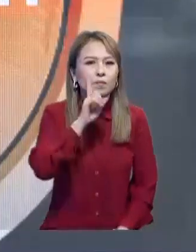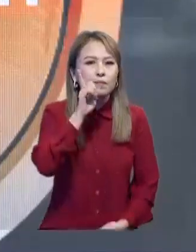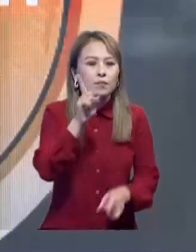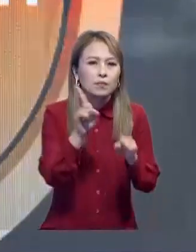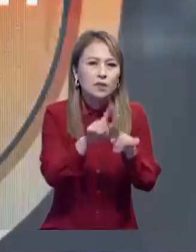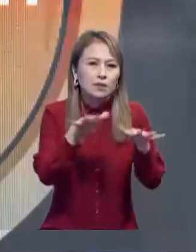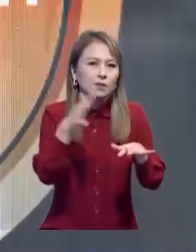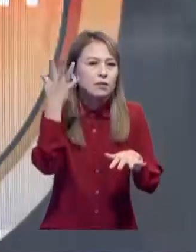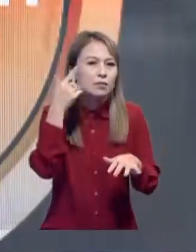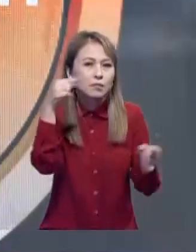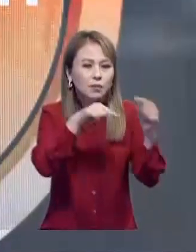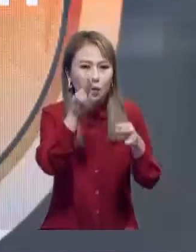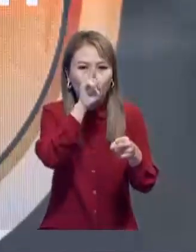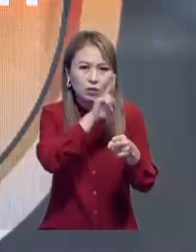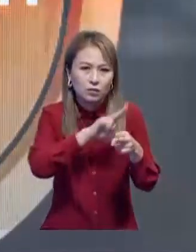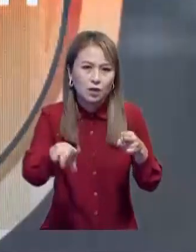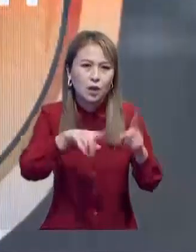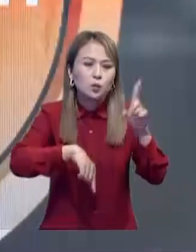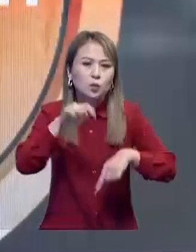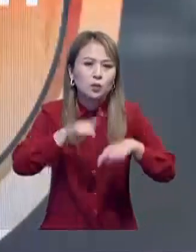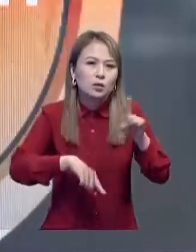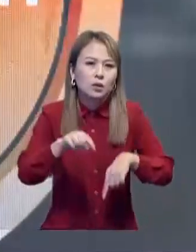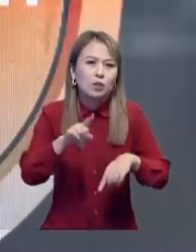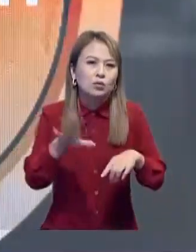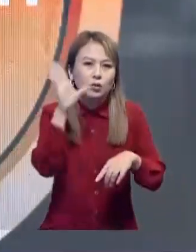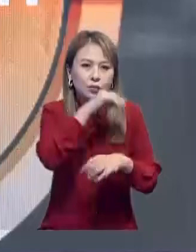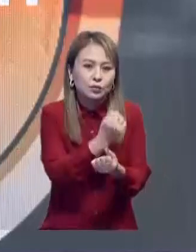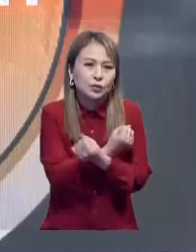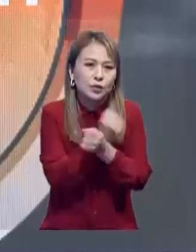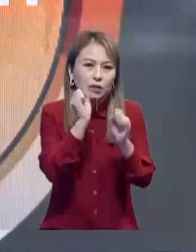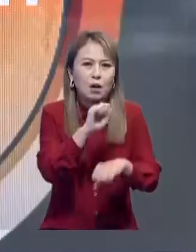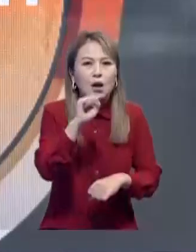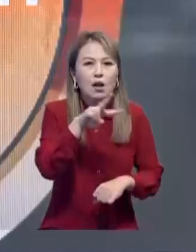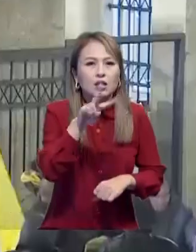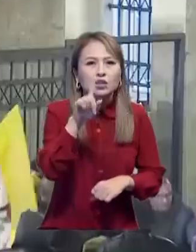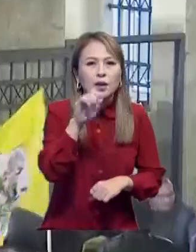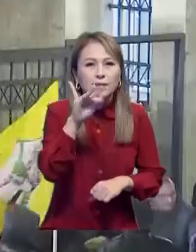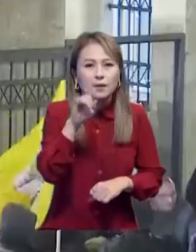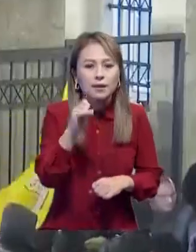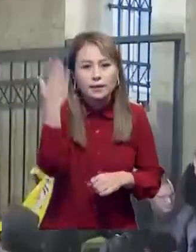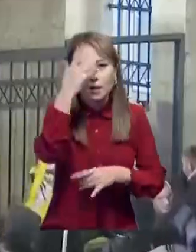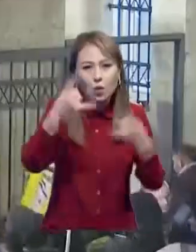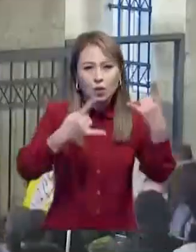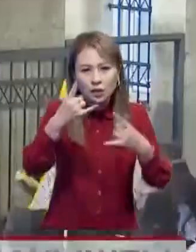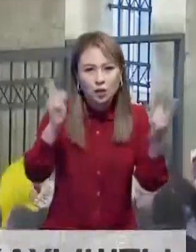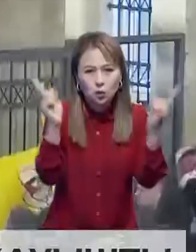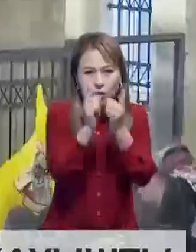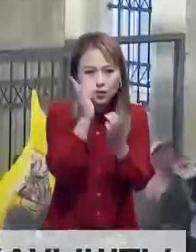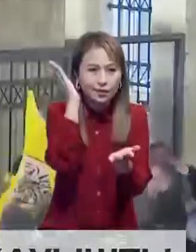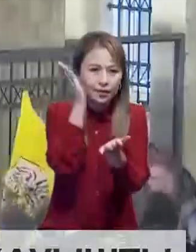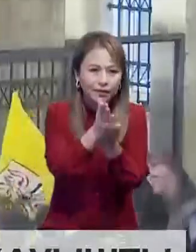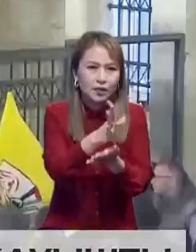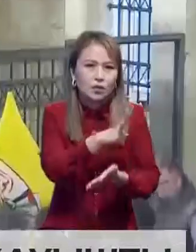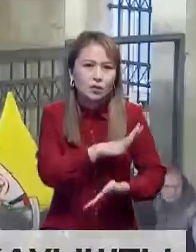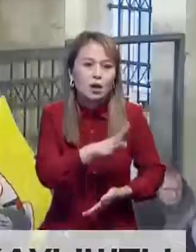Уақытша бітім шабуыл кезінде бір-бірінен көз жазып қалған туыстардың қауышуына мүмкіндік берді. Әл-Жазира телеарнасы олардың кездесуін